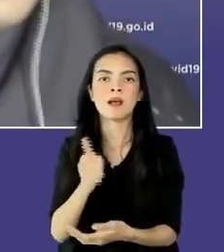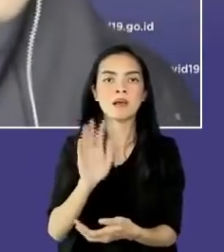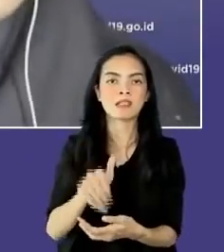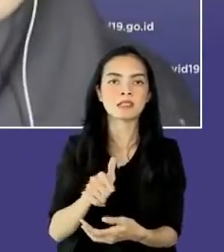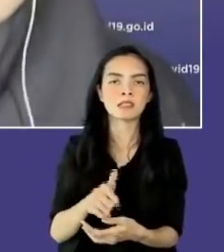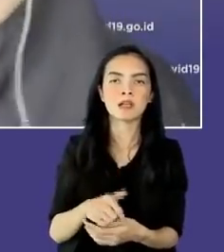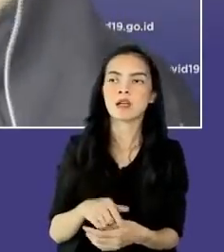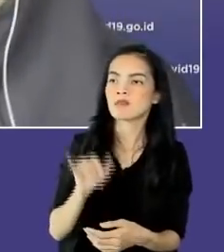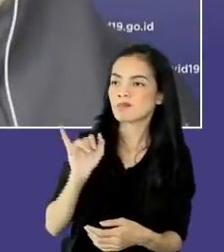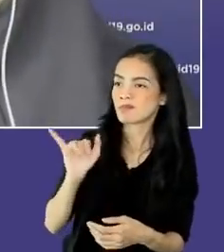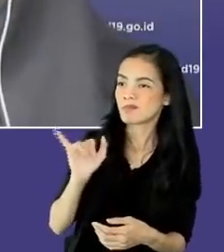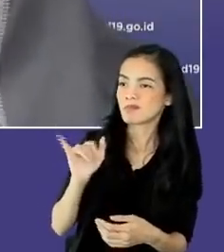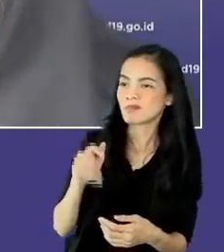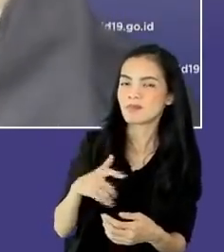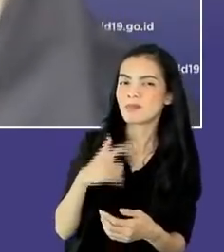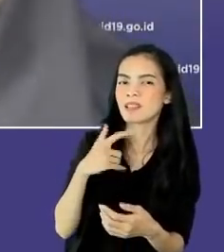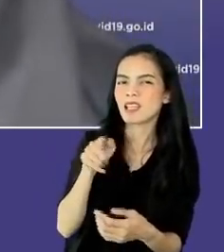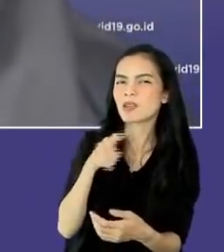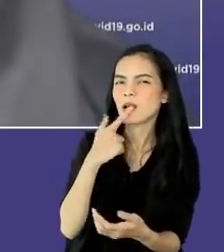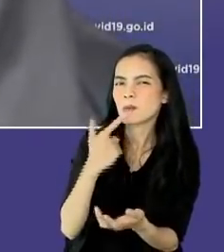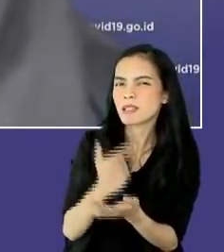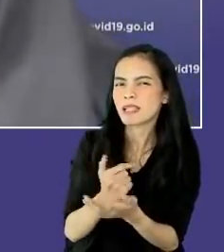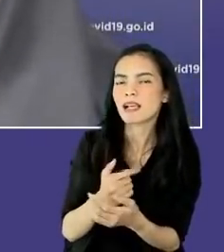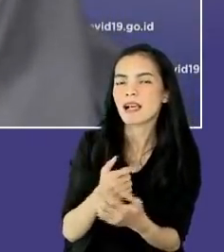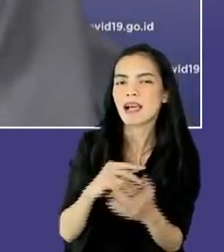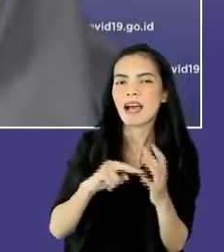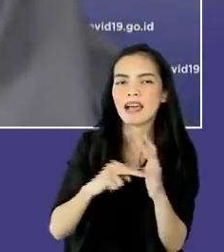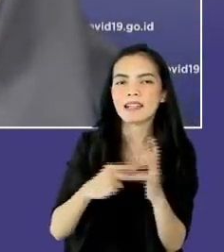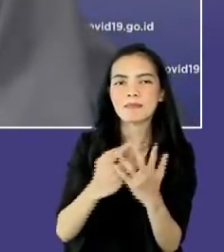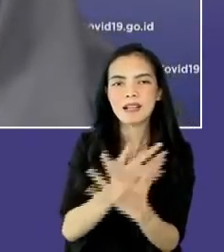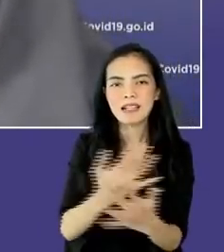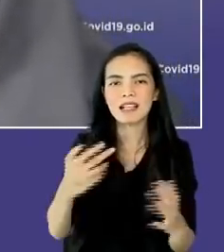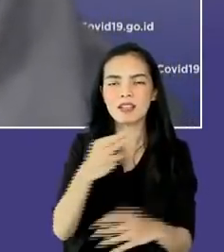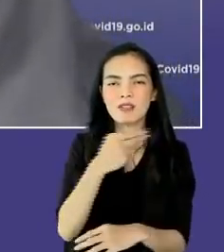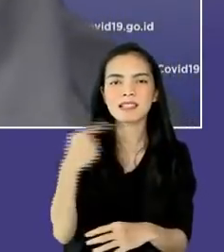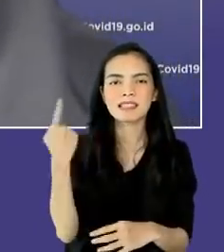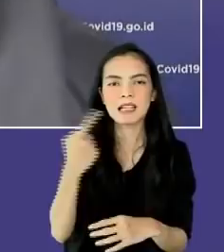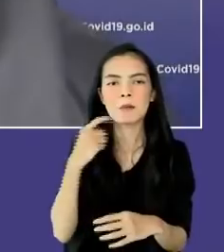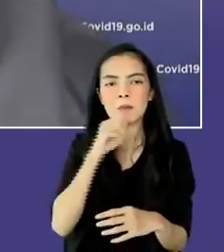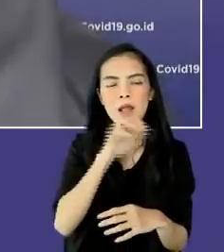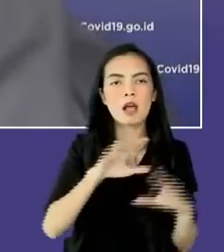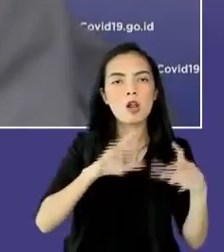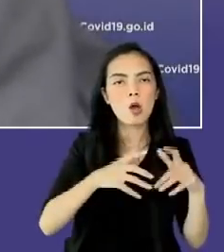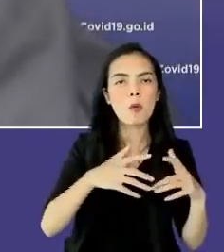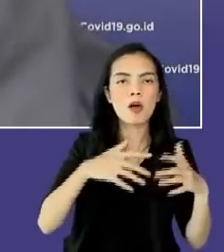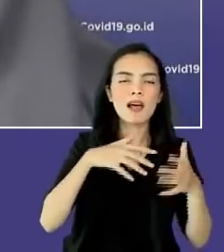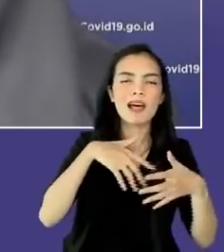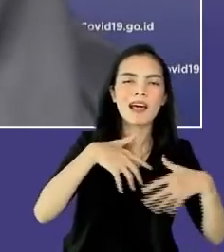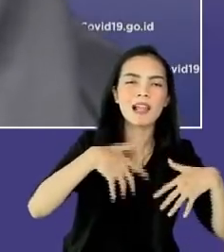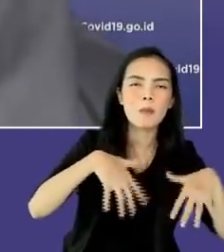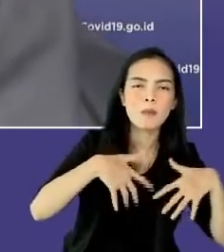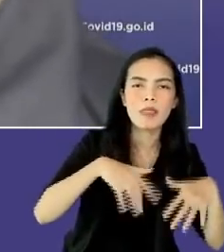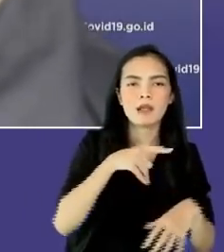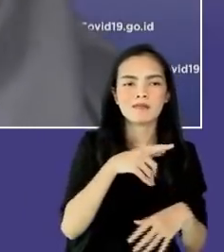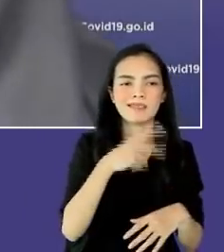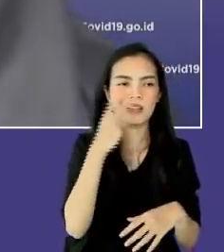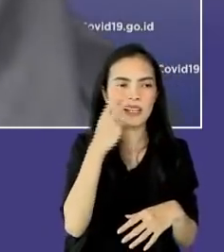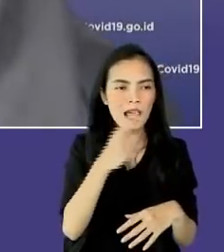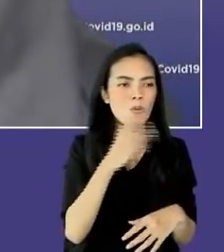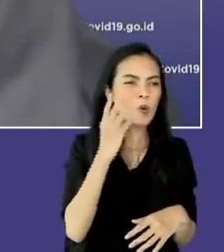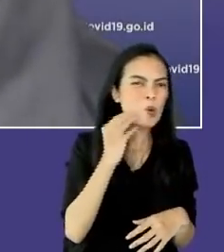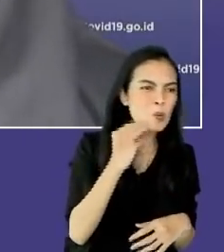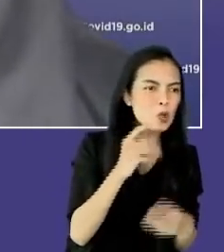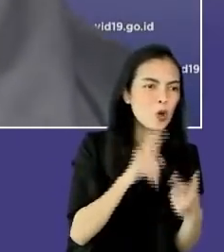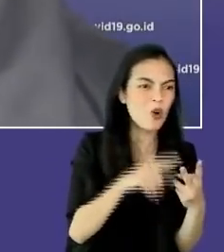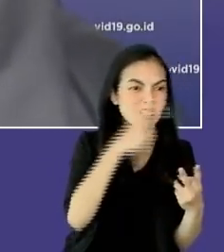Dokter Lula agar masyarakat Indonesia mungkin kita sudah sering mengkampanyekan kelompok rentan ini perlu kita lindungi terkait dengan usia, terkait